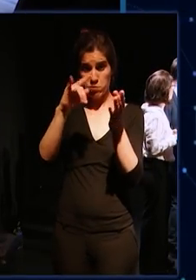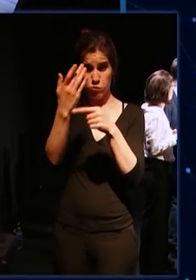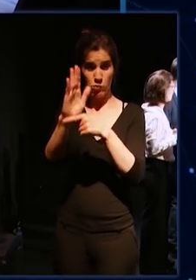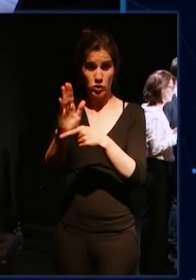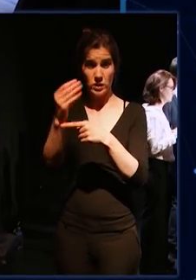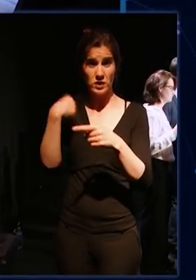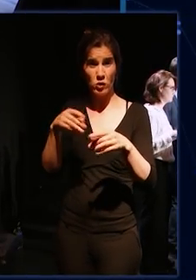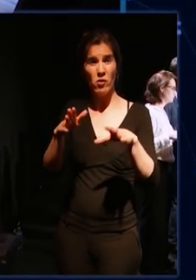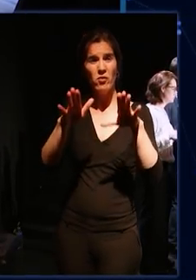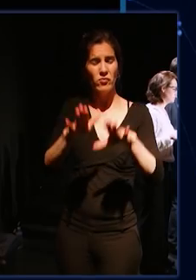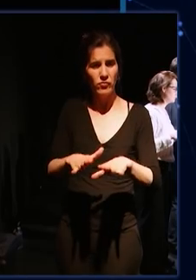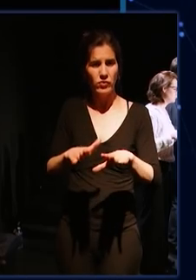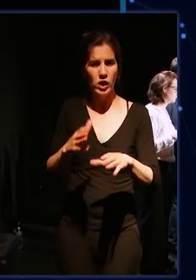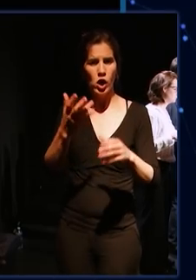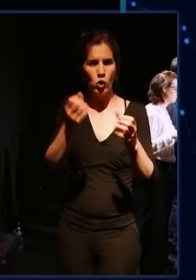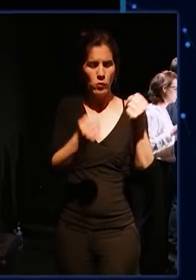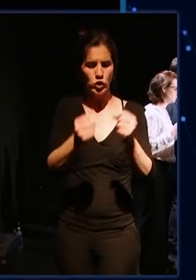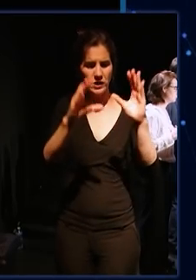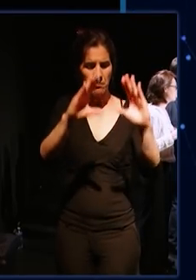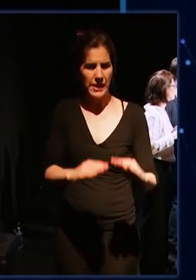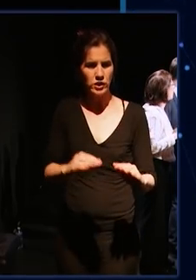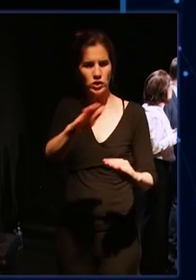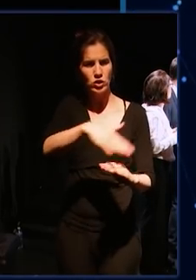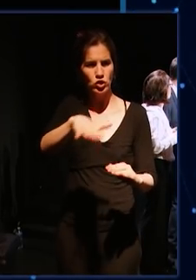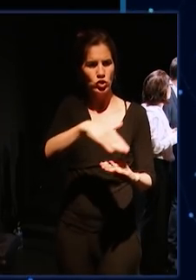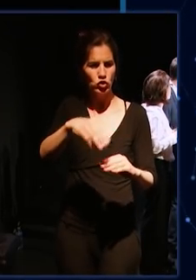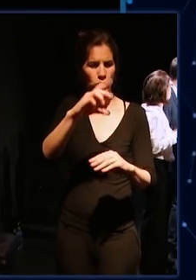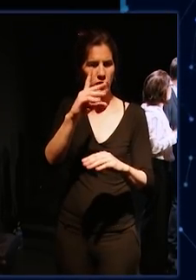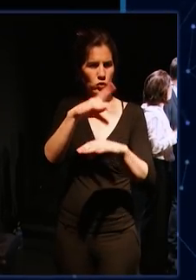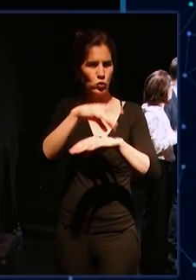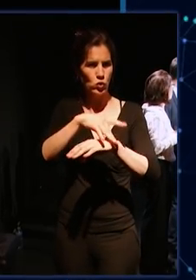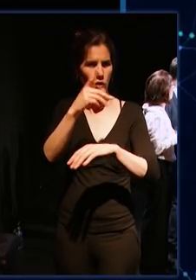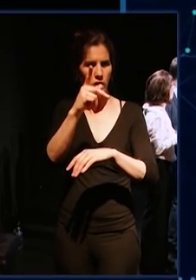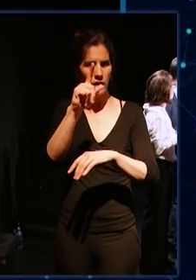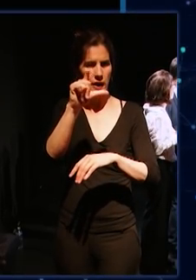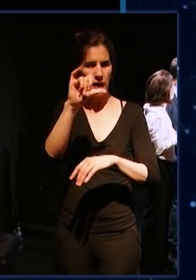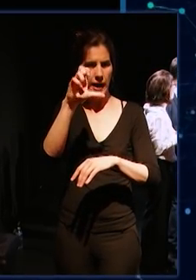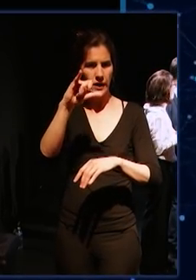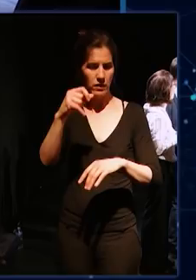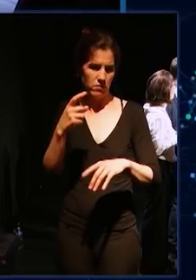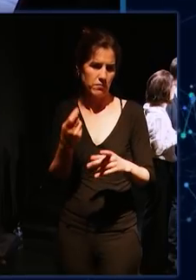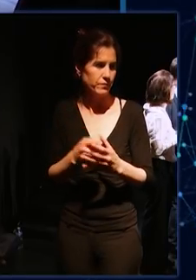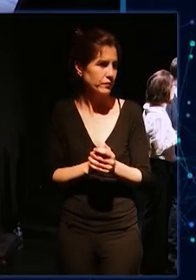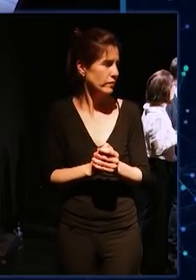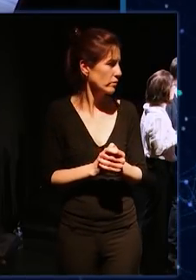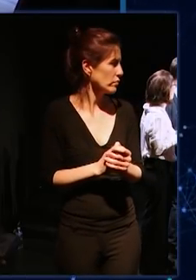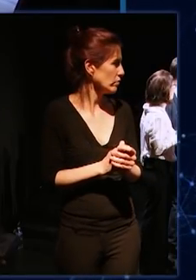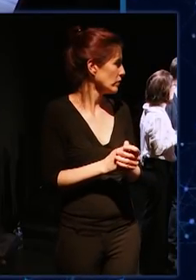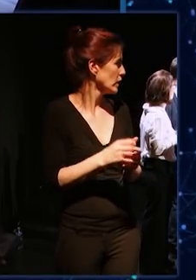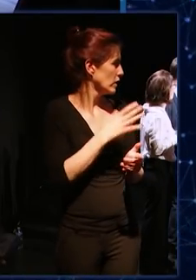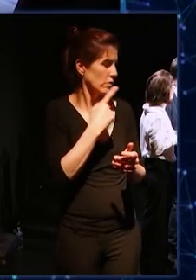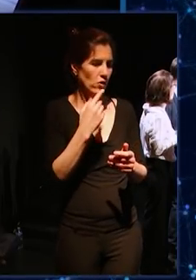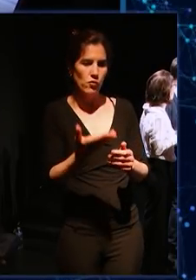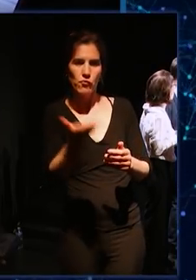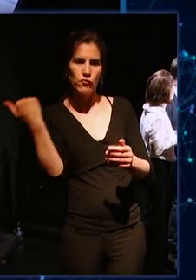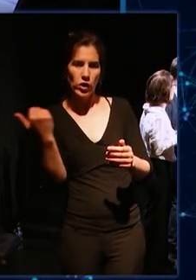Doctor Klein fins a Àngel Guimerà i ens carregaríem entre 12 i 14 places de pàrquing, les tenim comptades. El trauríeu?